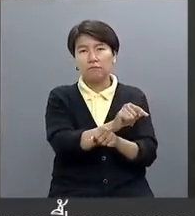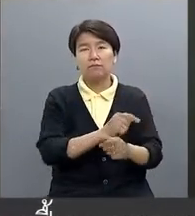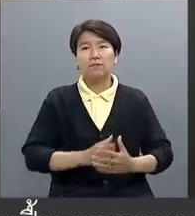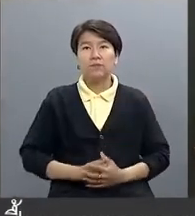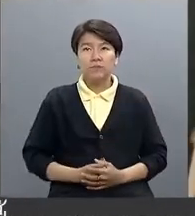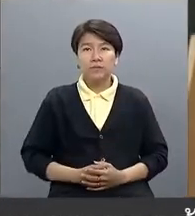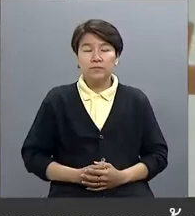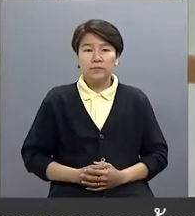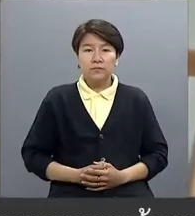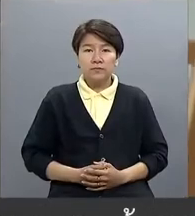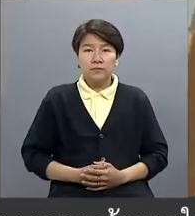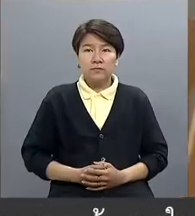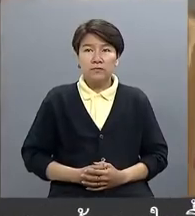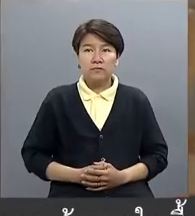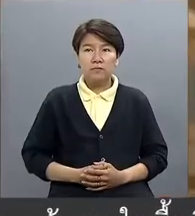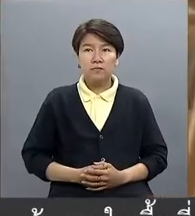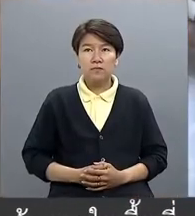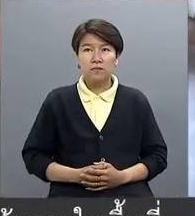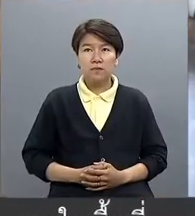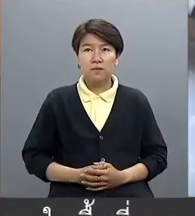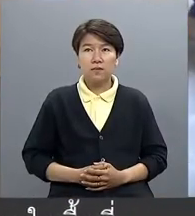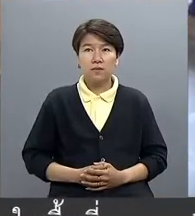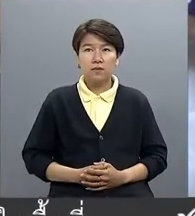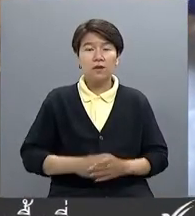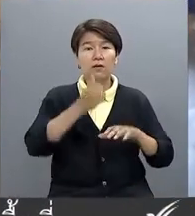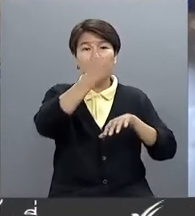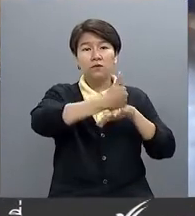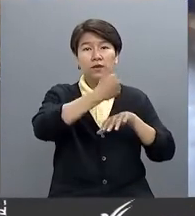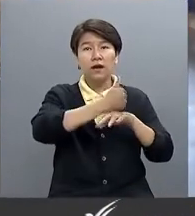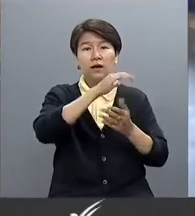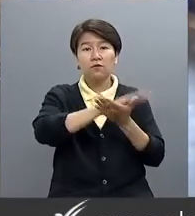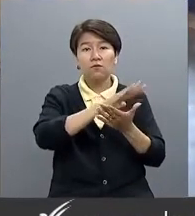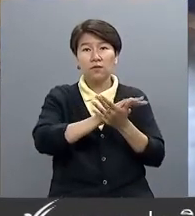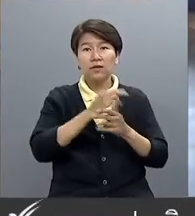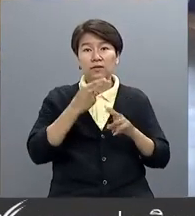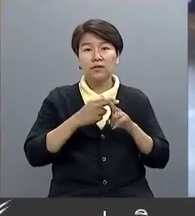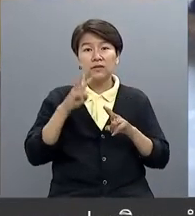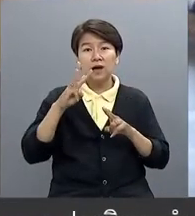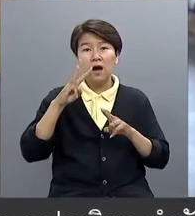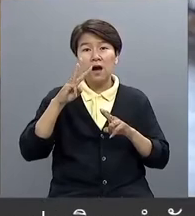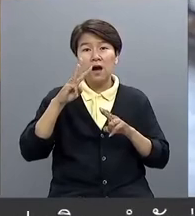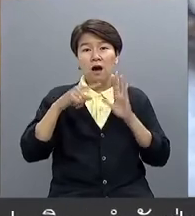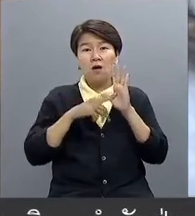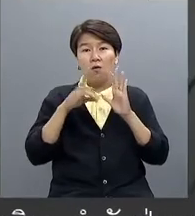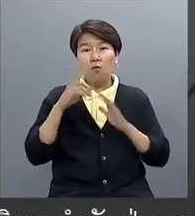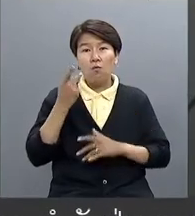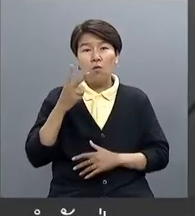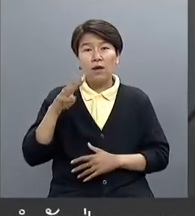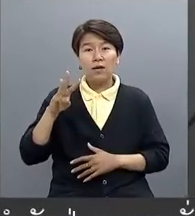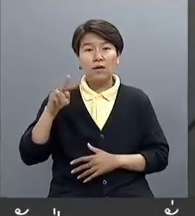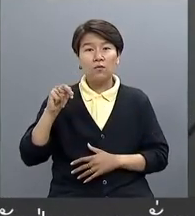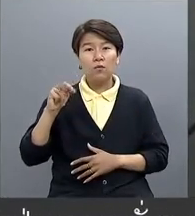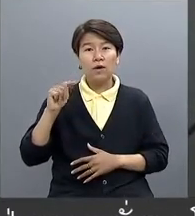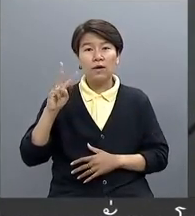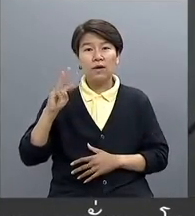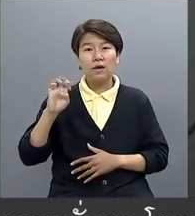ขณะที่นายจัญญาส่งศรีจันทร์ผู้อำนวยการโรงเรียนวัดควรวิเศษจังหวัดตรังก็บอกว่าทางโรงเรียนมีความพร้อมและเห็นด้ว